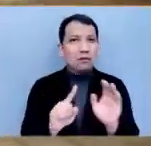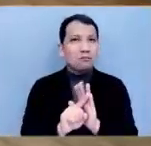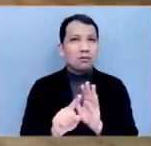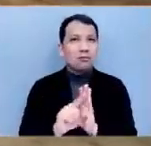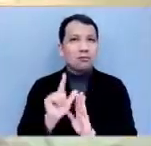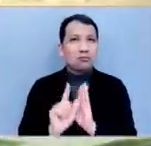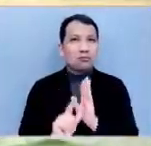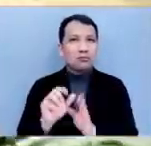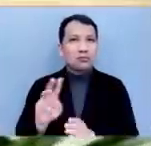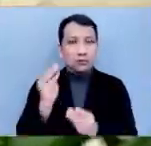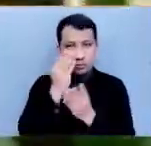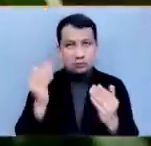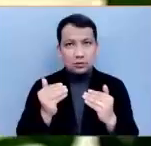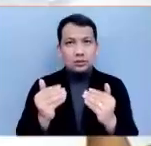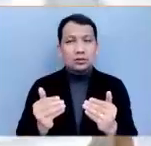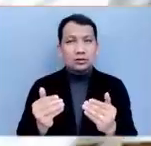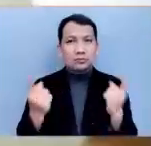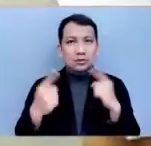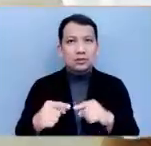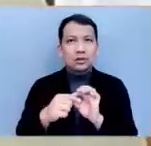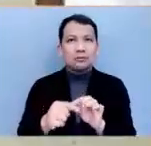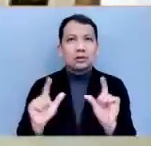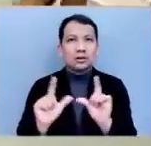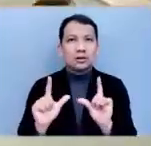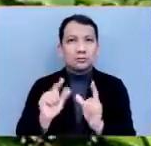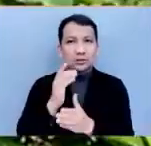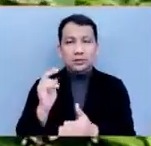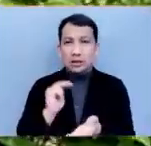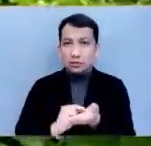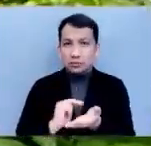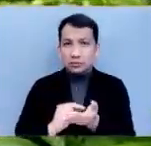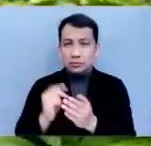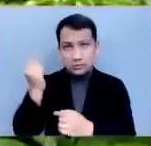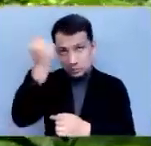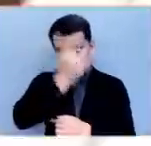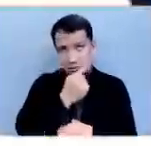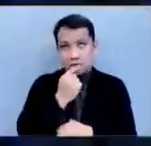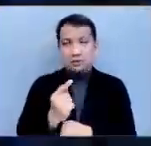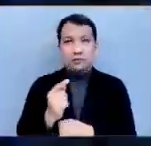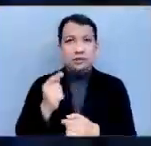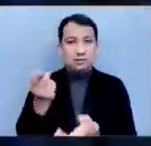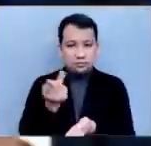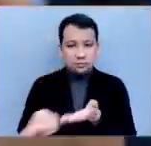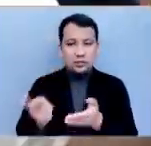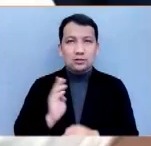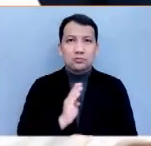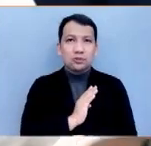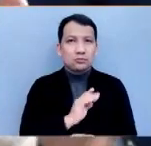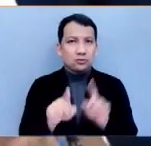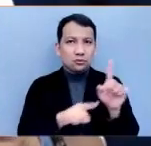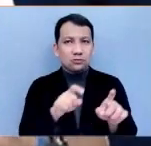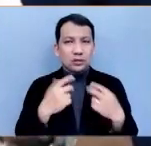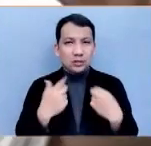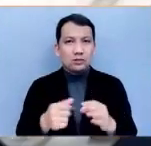ang isinusulong na pag-i-issue ng temporary license sa mga nursing graduate na bagsak sa board exams. Kasunod yan ang suwestyon ni Health